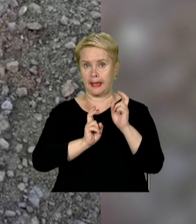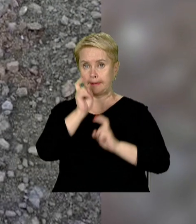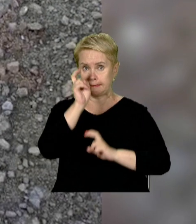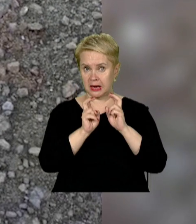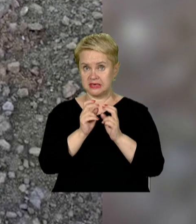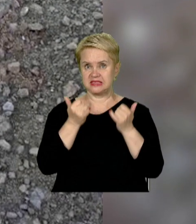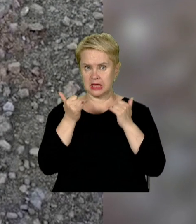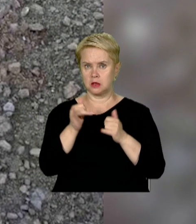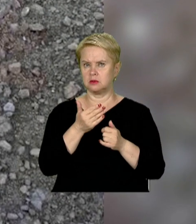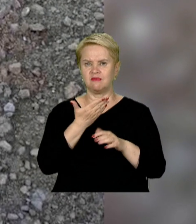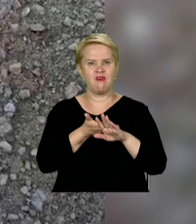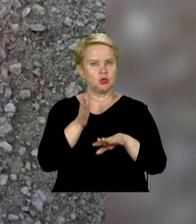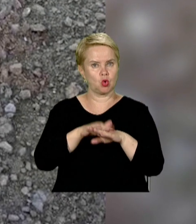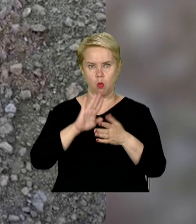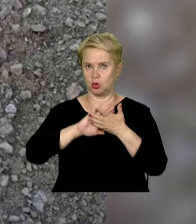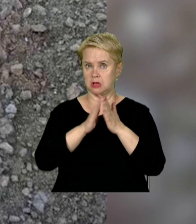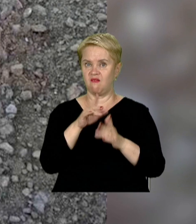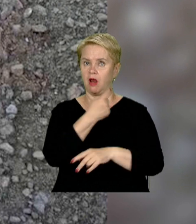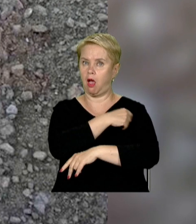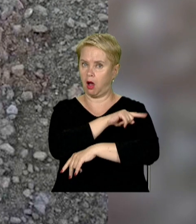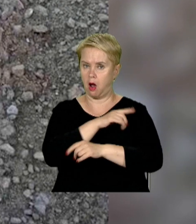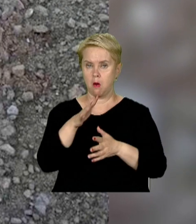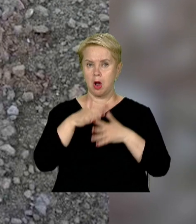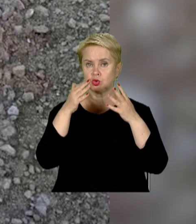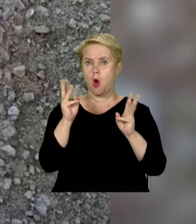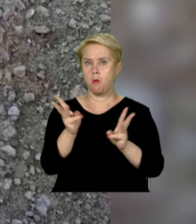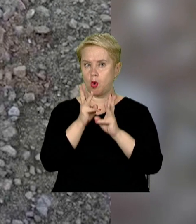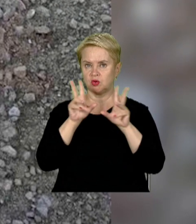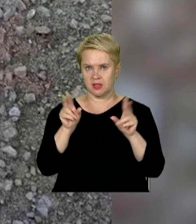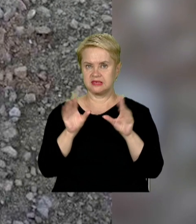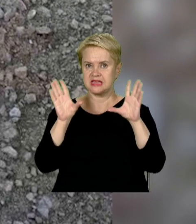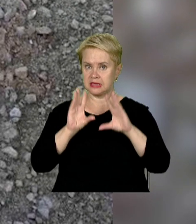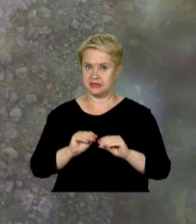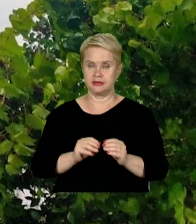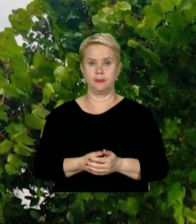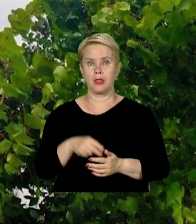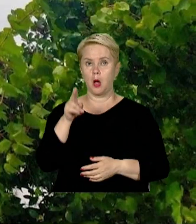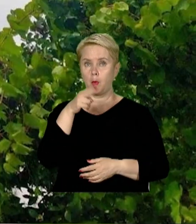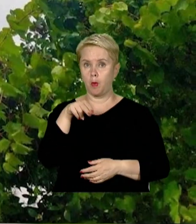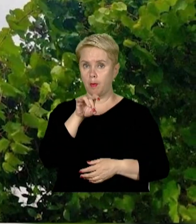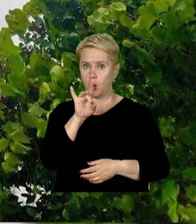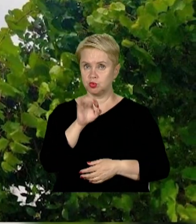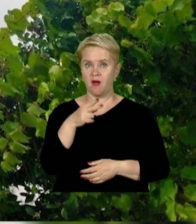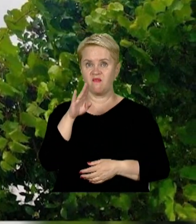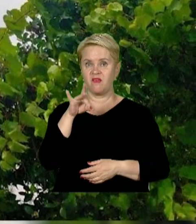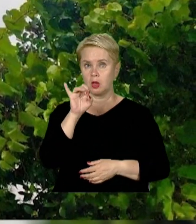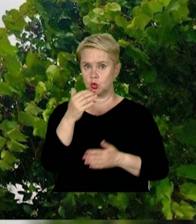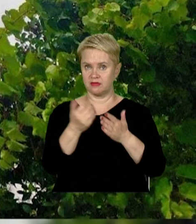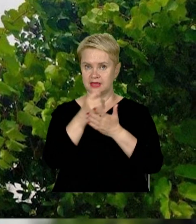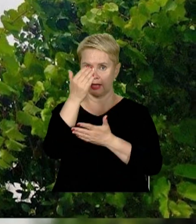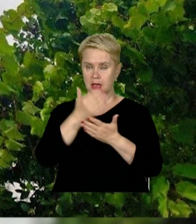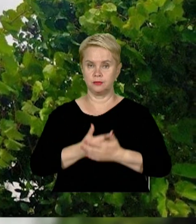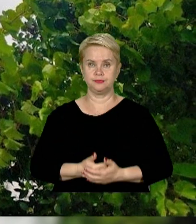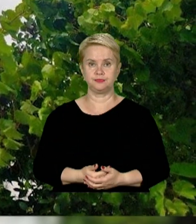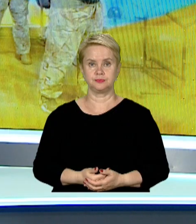підприємства. Зараз він у край важкому стані в лікарні. Масштабну пожежу вдалося загасити. Поліна Паламарчук, Дмитро В'єтров, новини